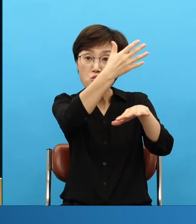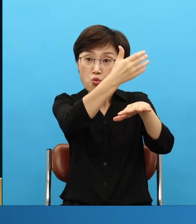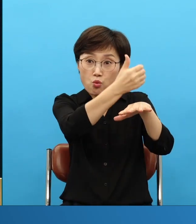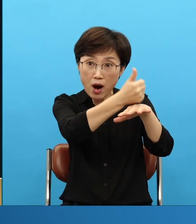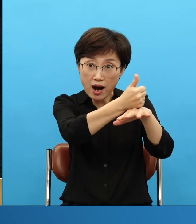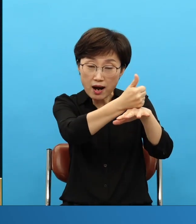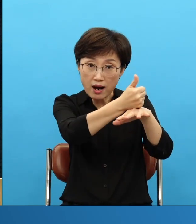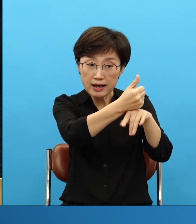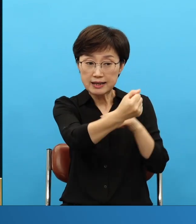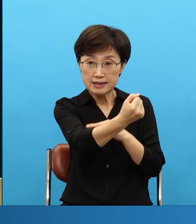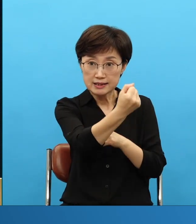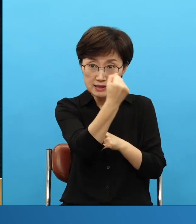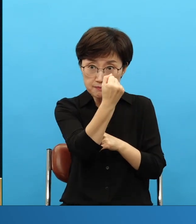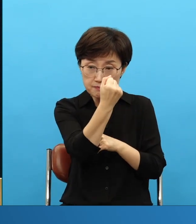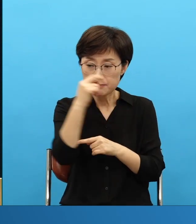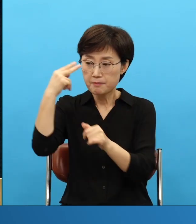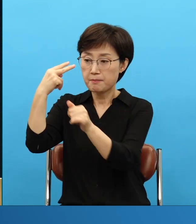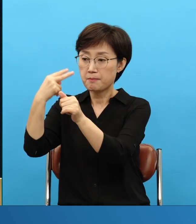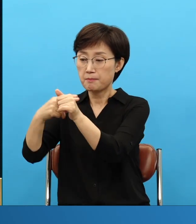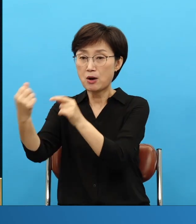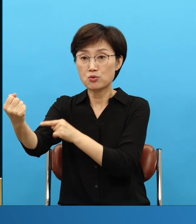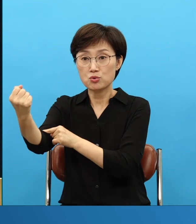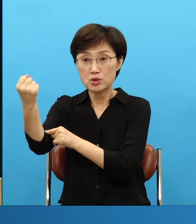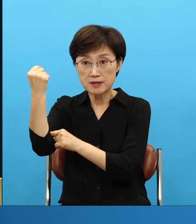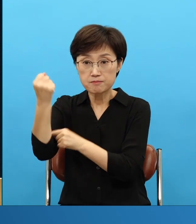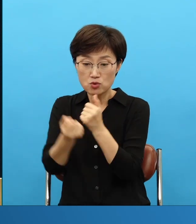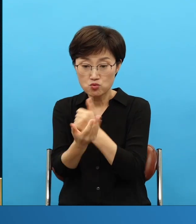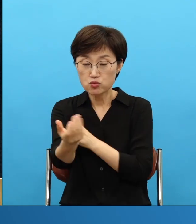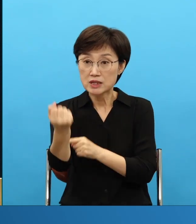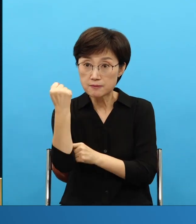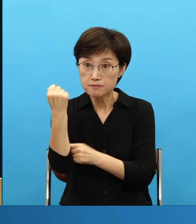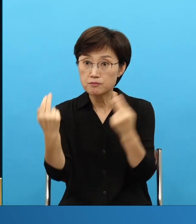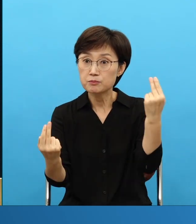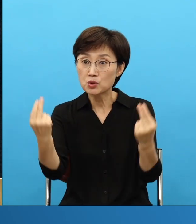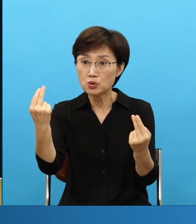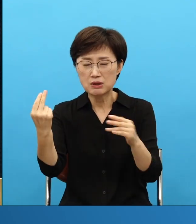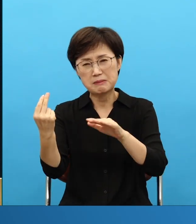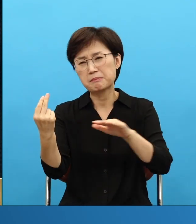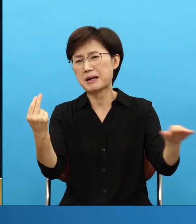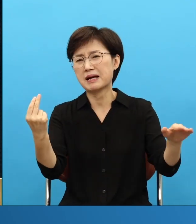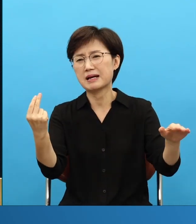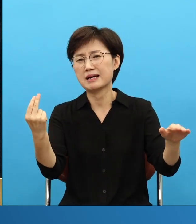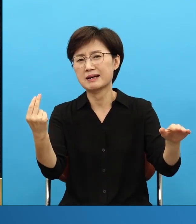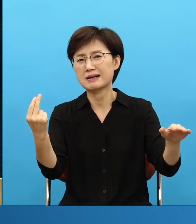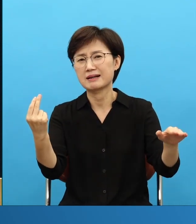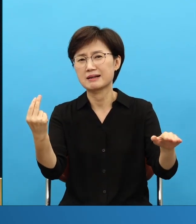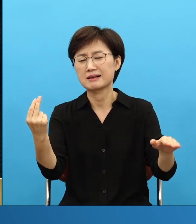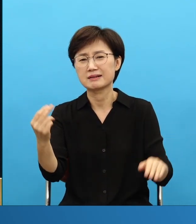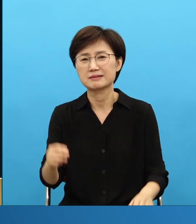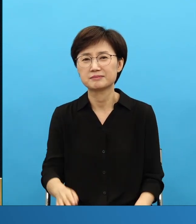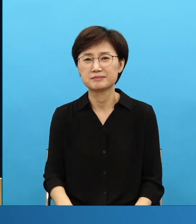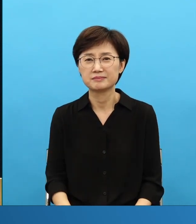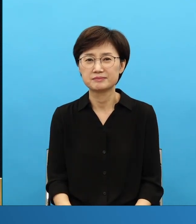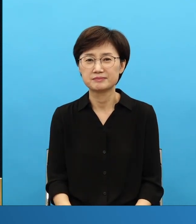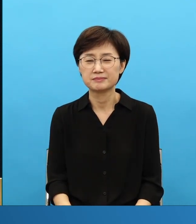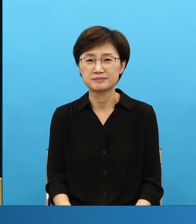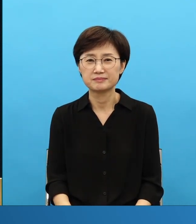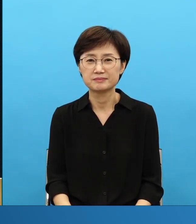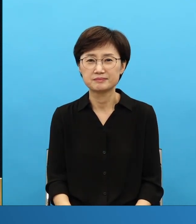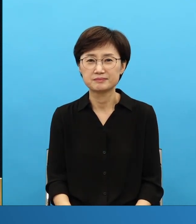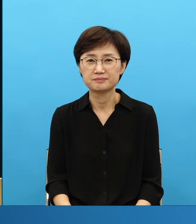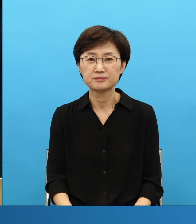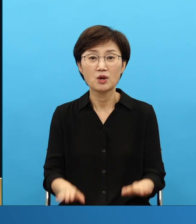큰 사람이 있습니까? Is there 없어요. any king that reigned in the world that had exerted a greater influence than Apostle Paul? 이